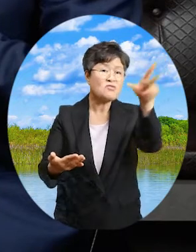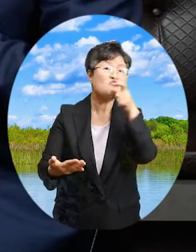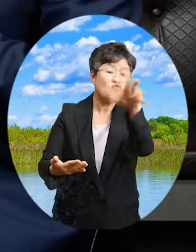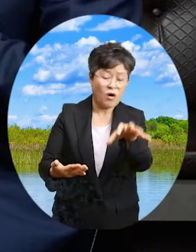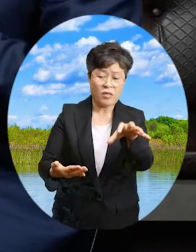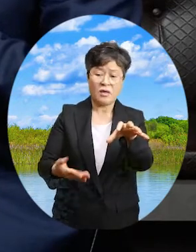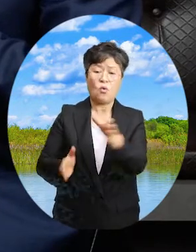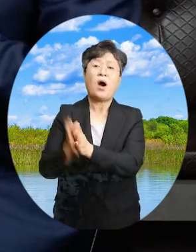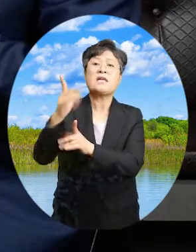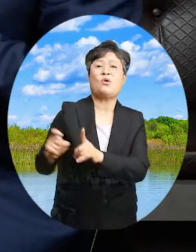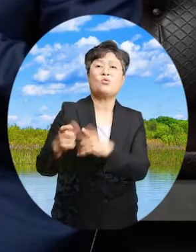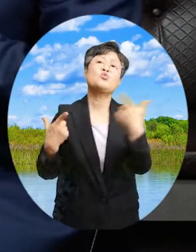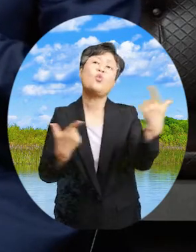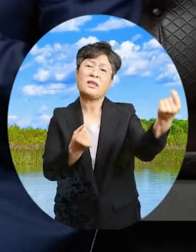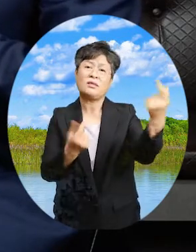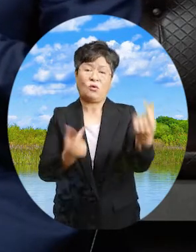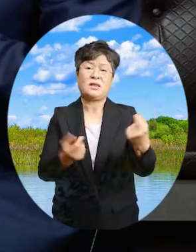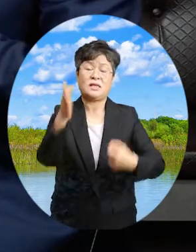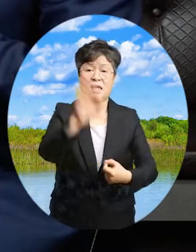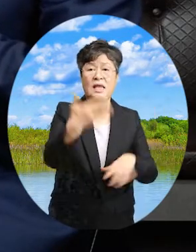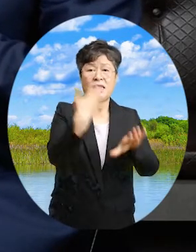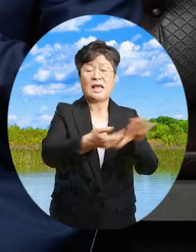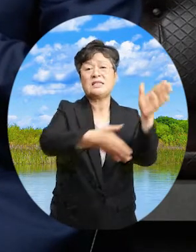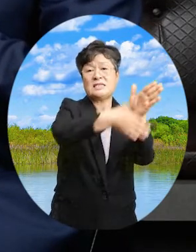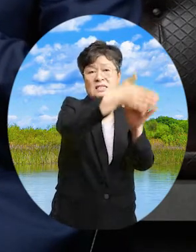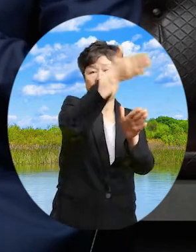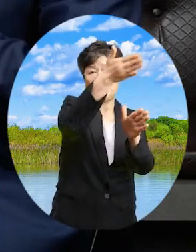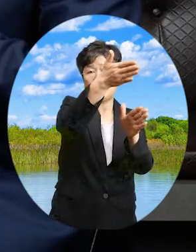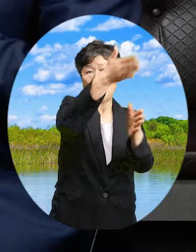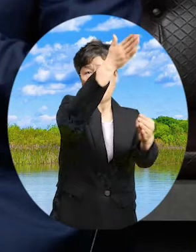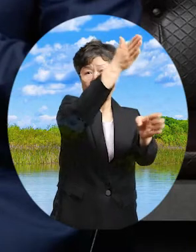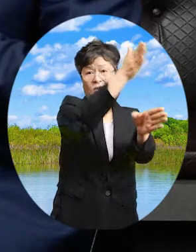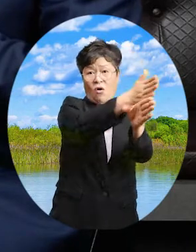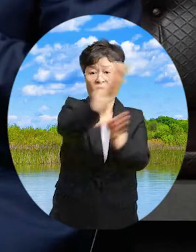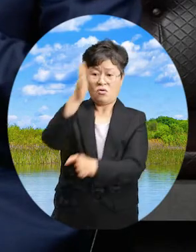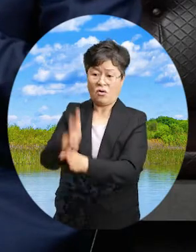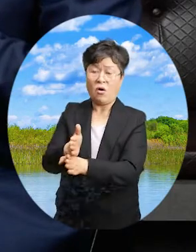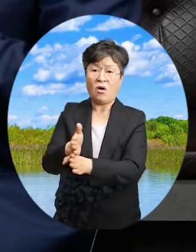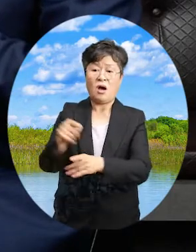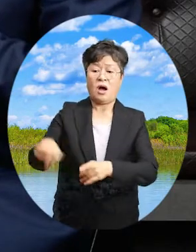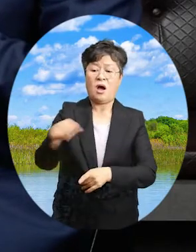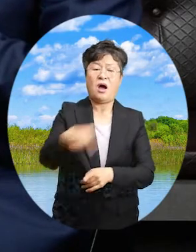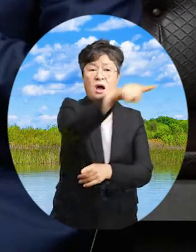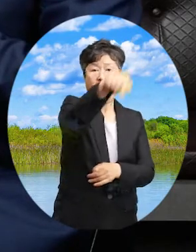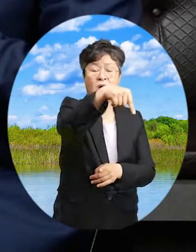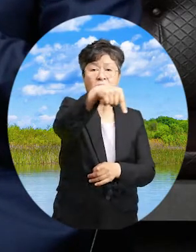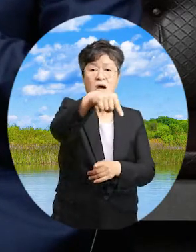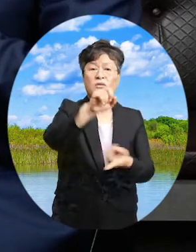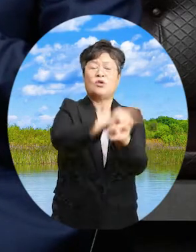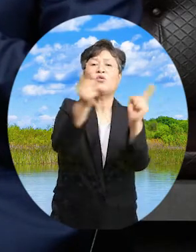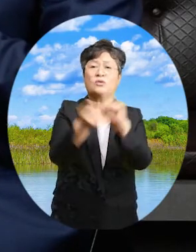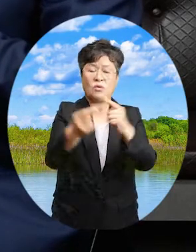오염물질 유입되지 않도록 조치를 한다든지 행정적으로 긴밀한 이 행정이라고 하는 게 단순히 뭐 적발하고 과태료